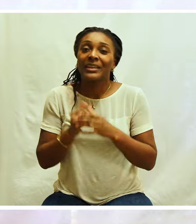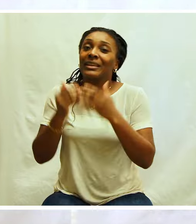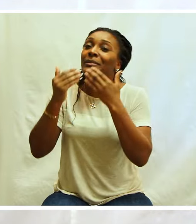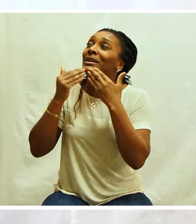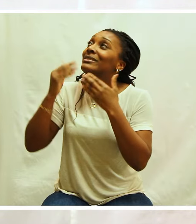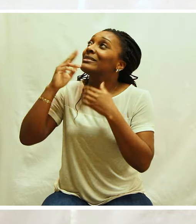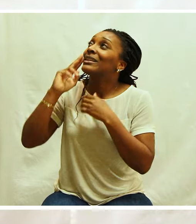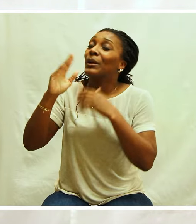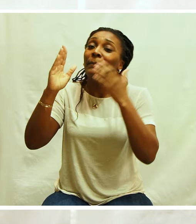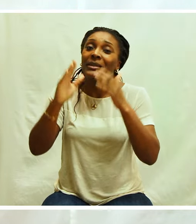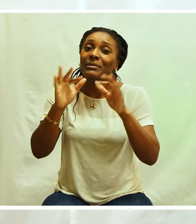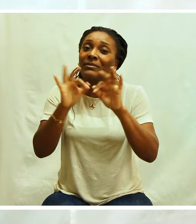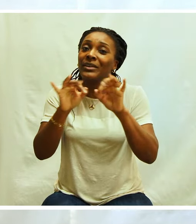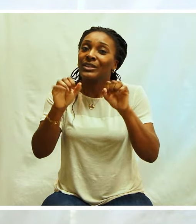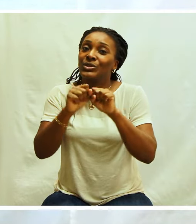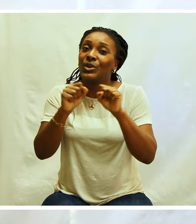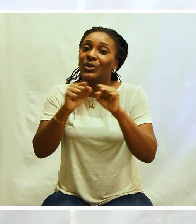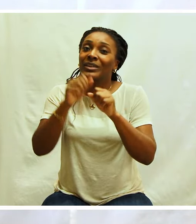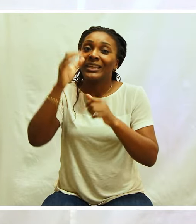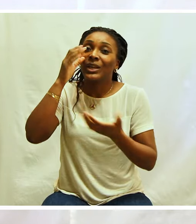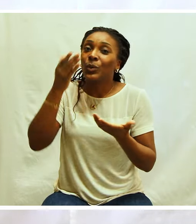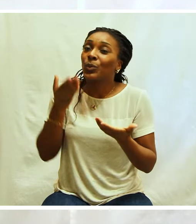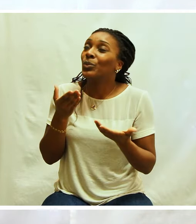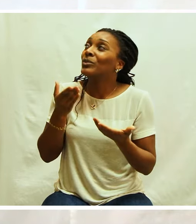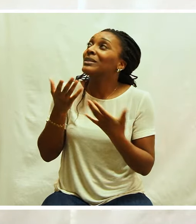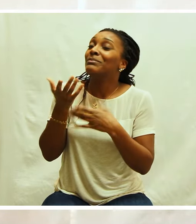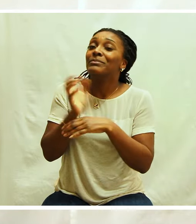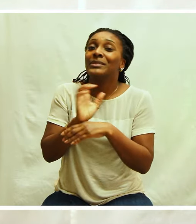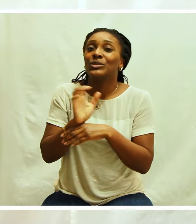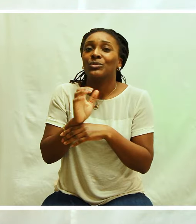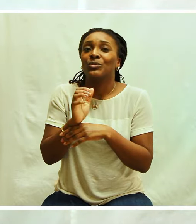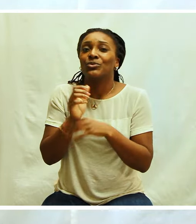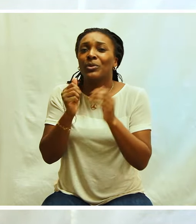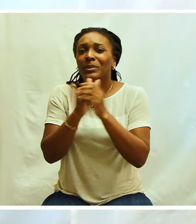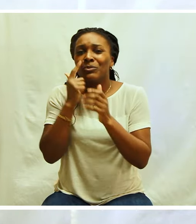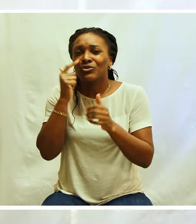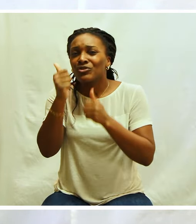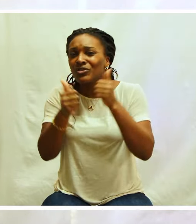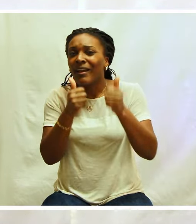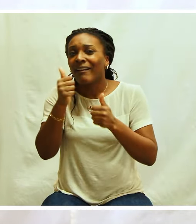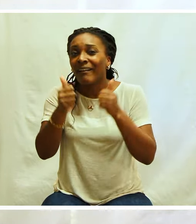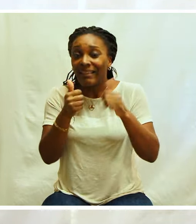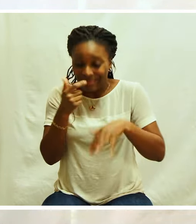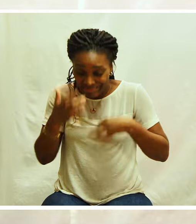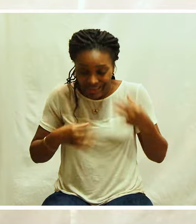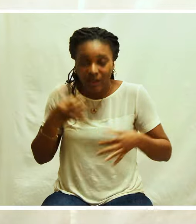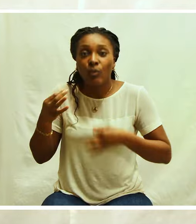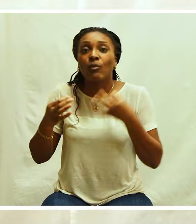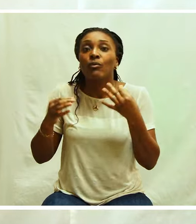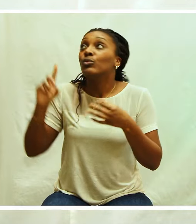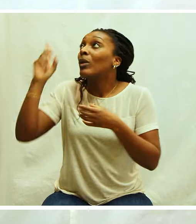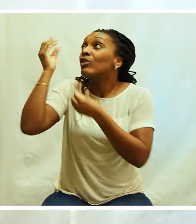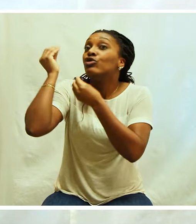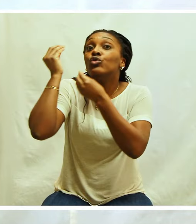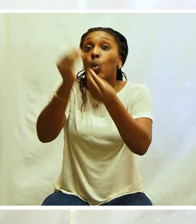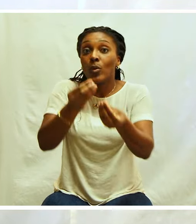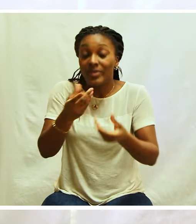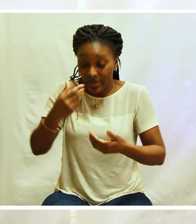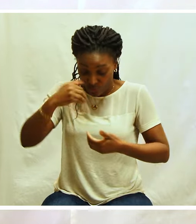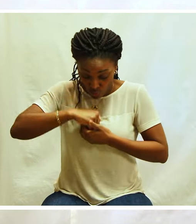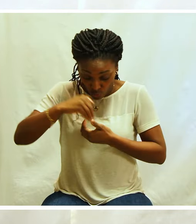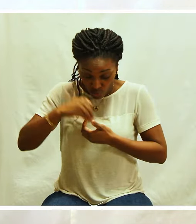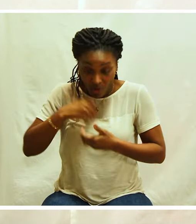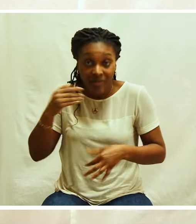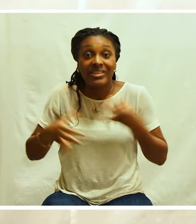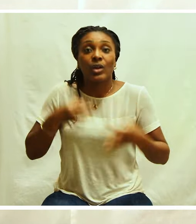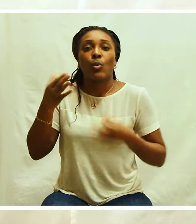cette émission. Père, je te prie pour que chacun puisse découvrir qui il est en toi et ce qu'il a reçu de toi pour te servir.